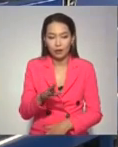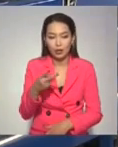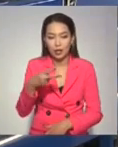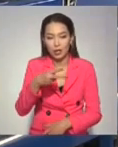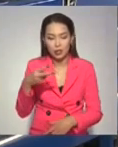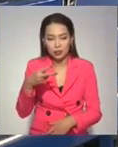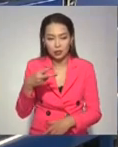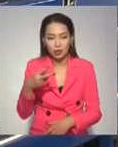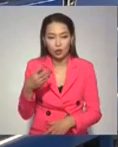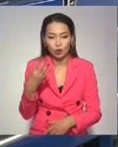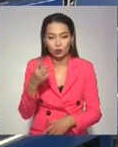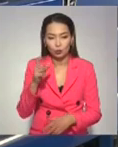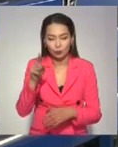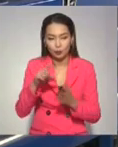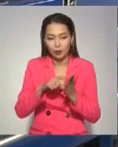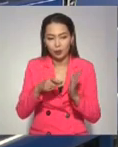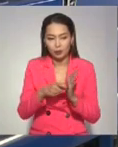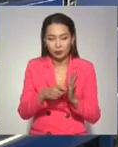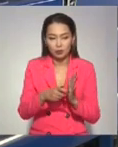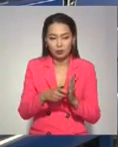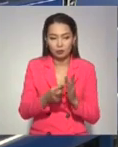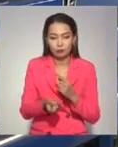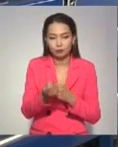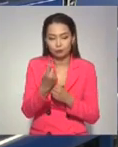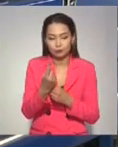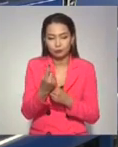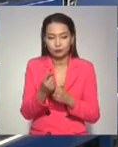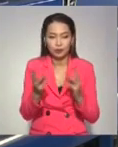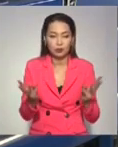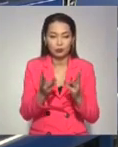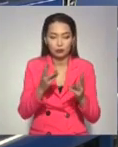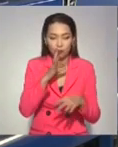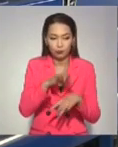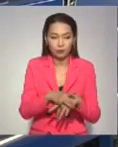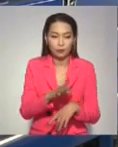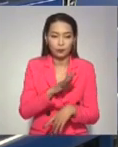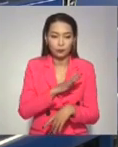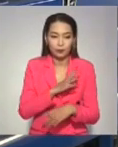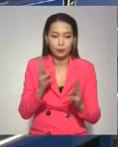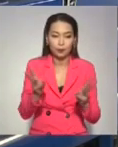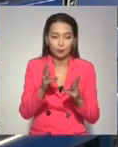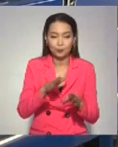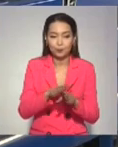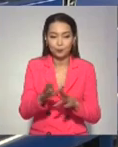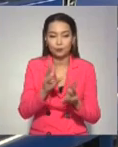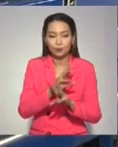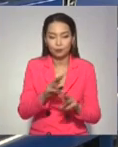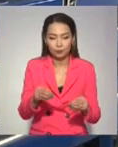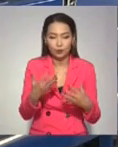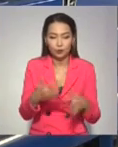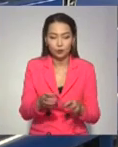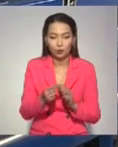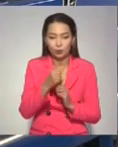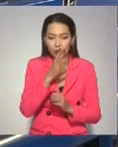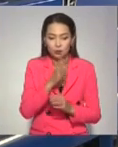үйдің 4-ші пәтерінде үйден түтін шығып жатқаны анықталды. Өрт толықтай 15 сағат 30 минутта